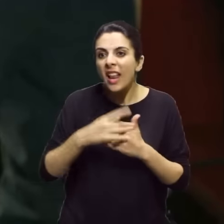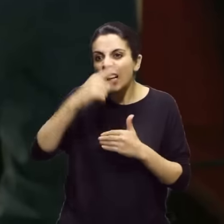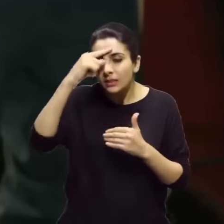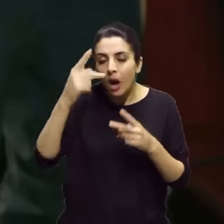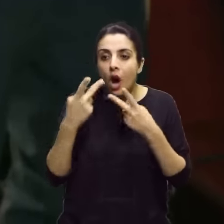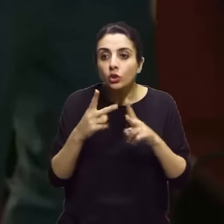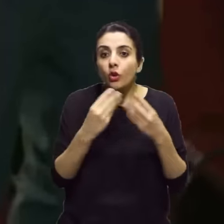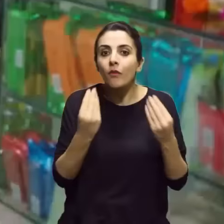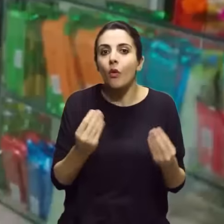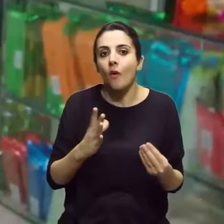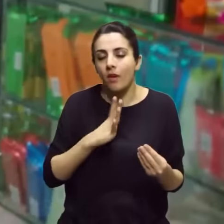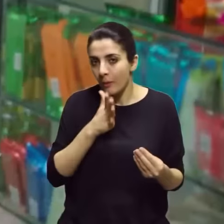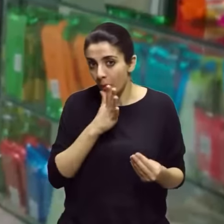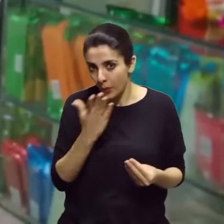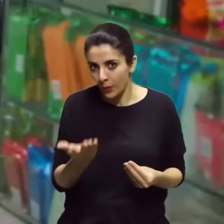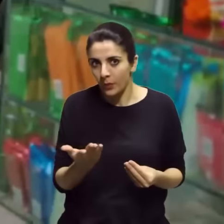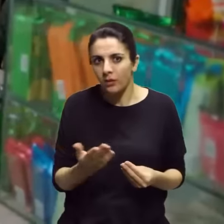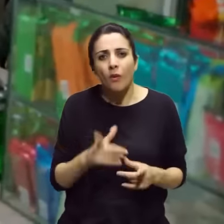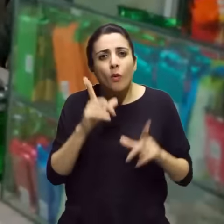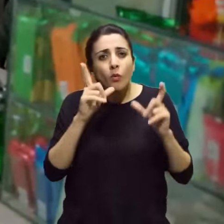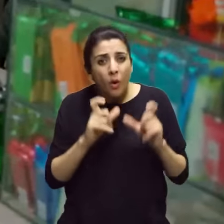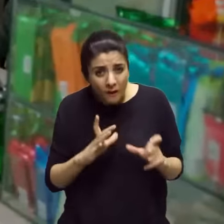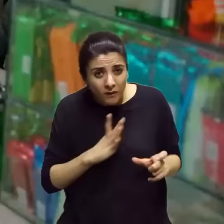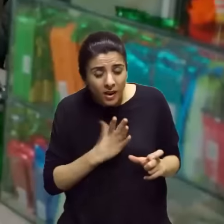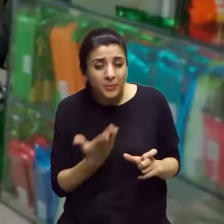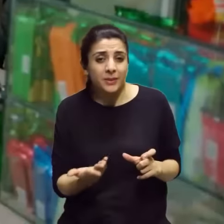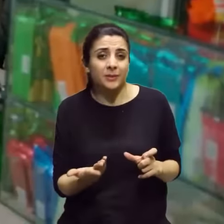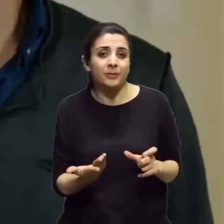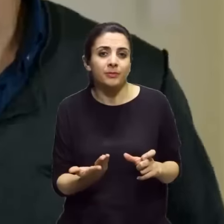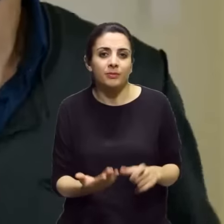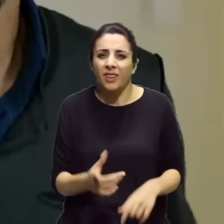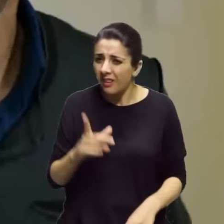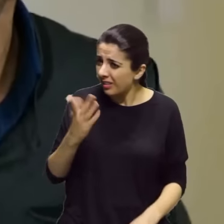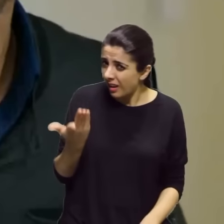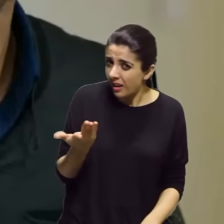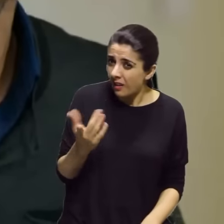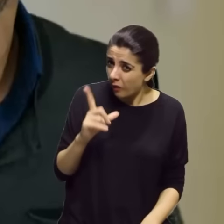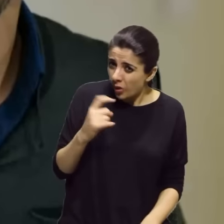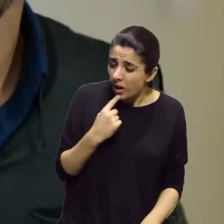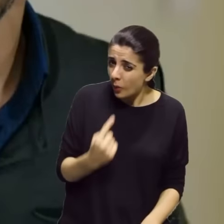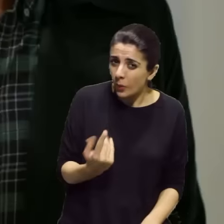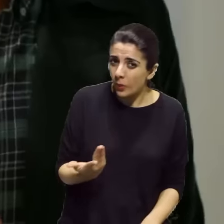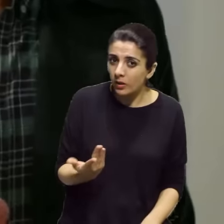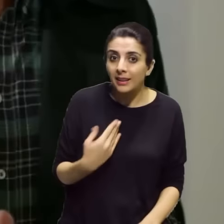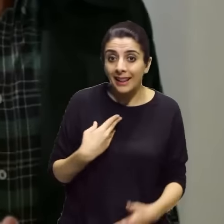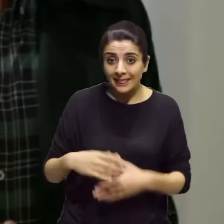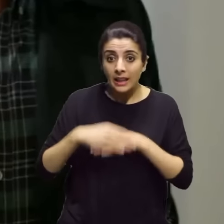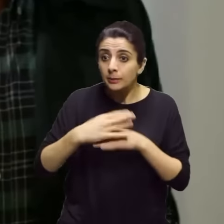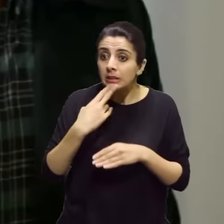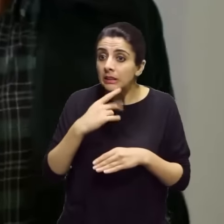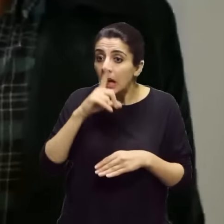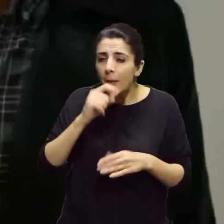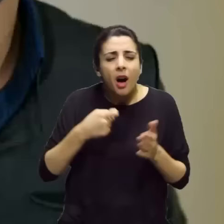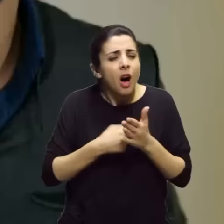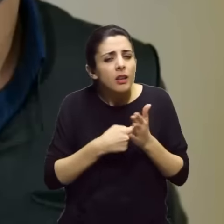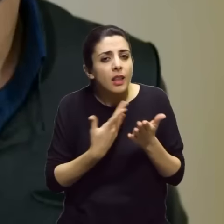kısmet açar derler, kısmet. Fotoğrafı falan olsaydı bari canım. Ne? Ne fotoğrafı ya? Tanışacağım kızın işte